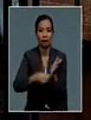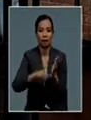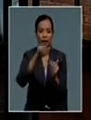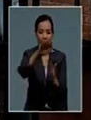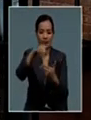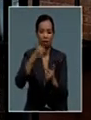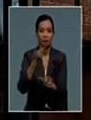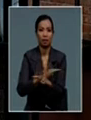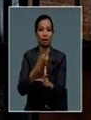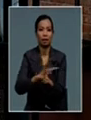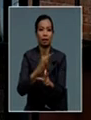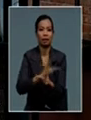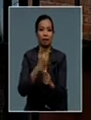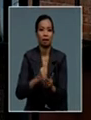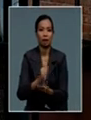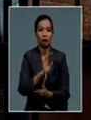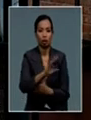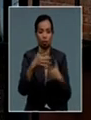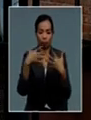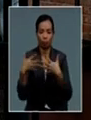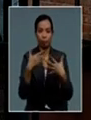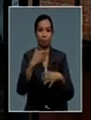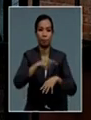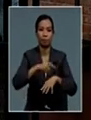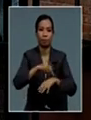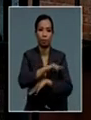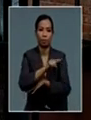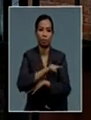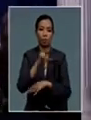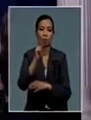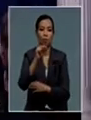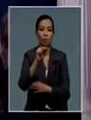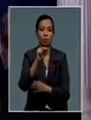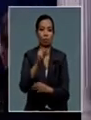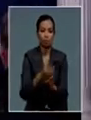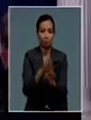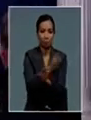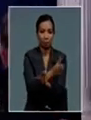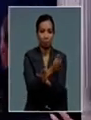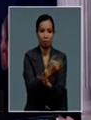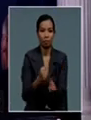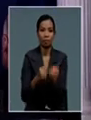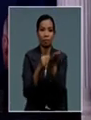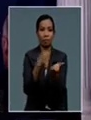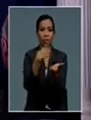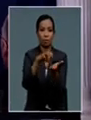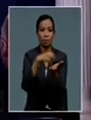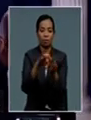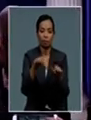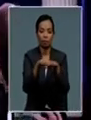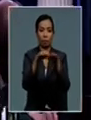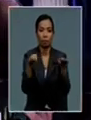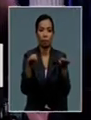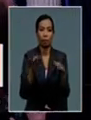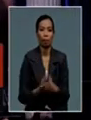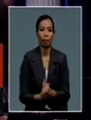เหล็กและก็อลูมิเนียมของทางสหรัฐเป็นเวลา30วันนะครับก่อนหน้านี้เราได้นำเสนอคุณผู้ชมไปแล้วเรื่องของมาตรการการ